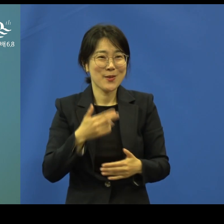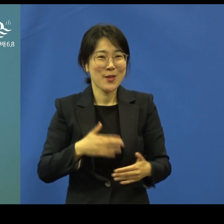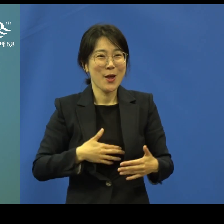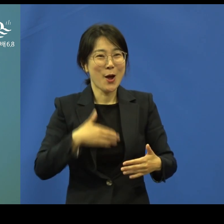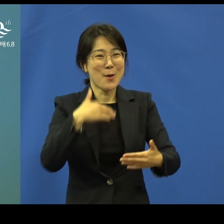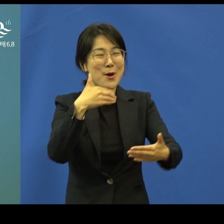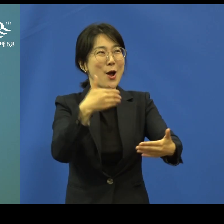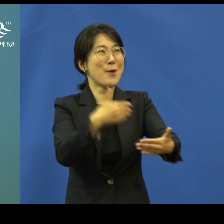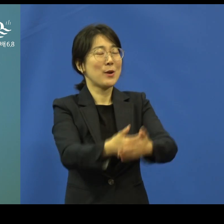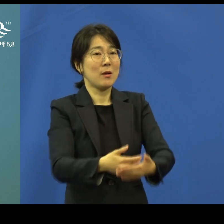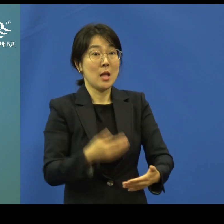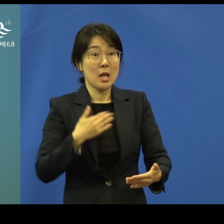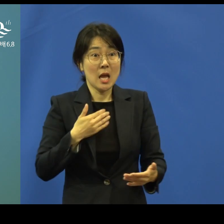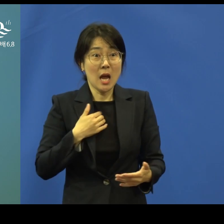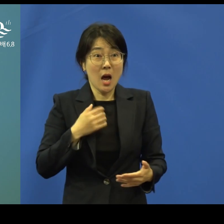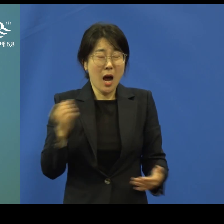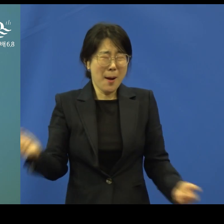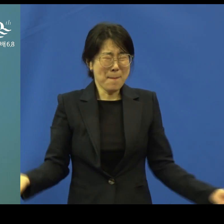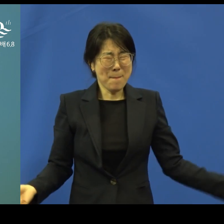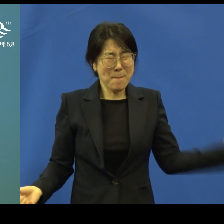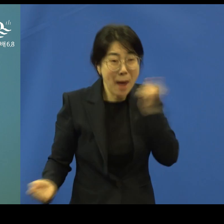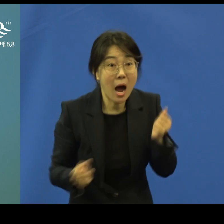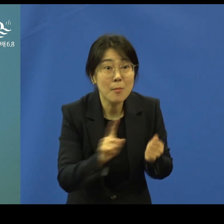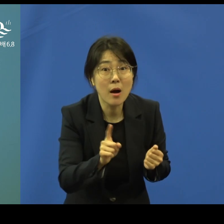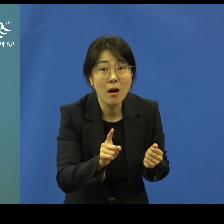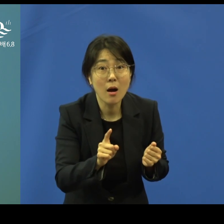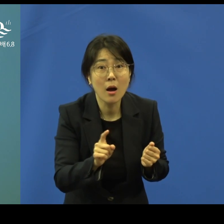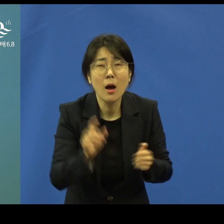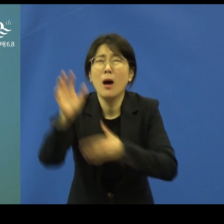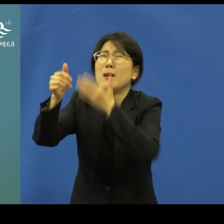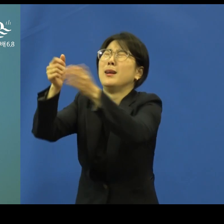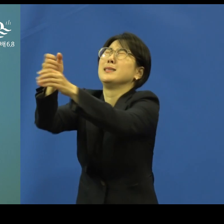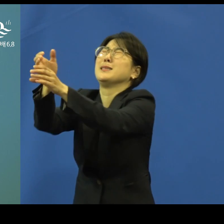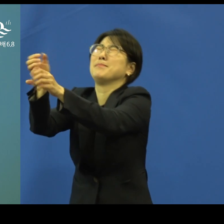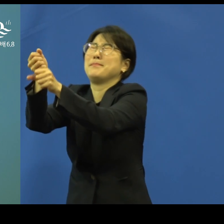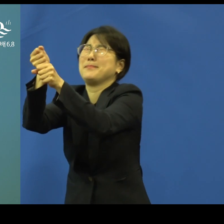힘들고 어려울 때는 하나님에게 팍팍 기잖아요.